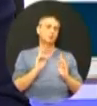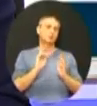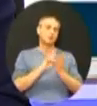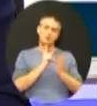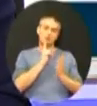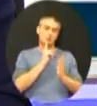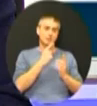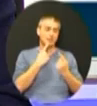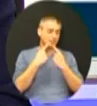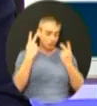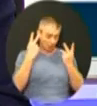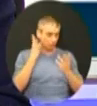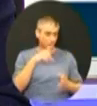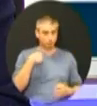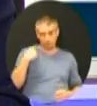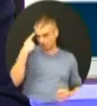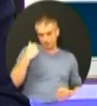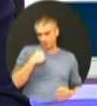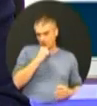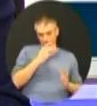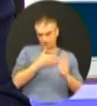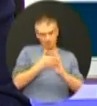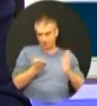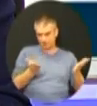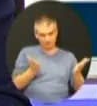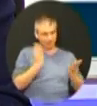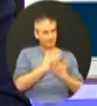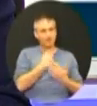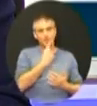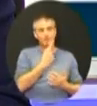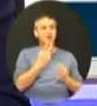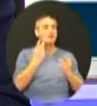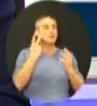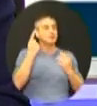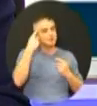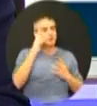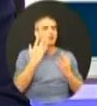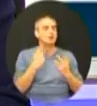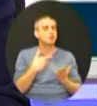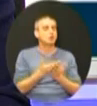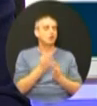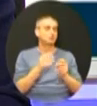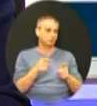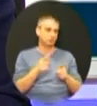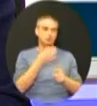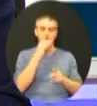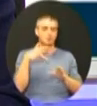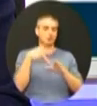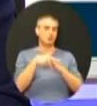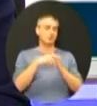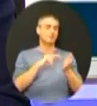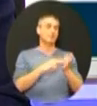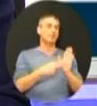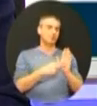מועטים הדיון העקרוני שגם שם יש לי דה אבל אני לא רוצה להיכנס מעבר למה שאמרתי הדיון העקרוני באמת עד כמה יוצאים משפטים רשאים להתערב